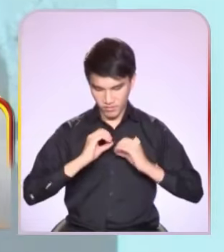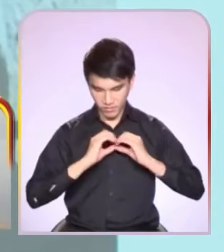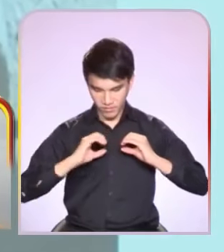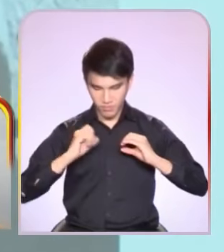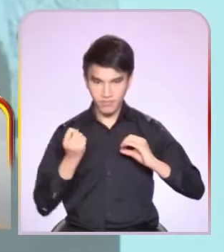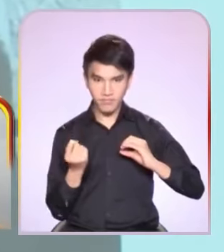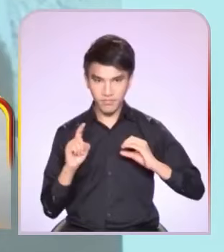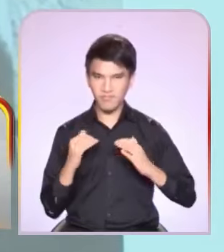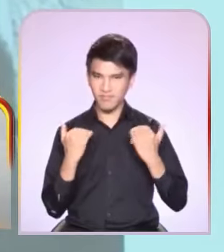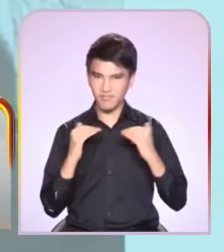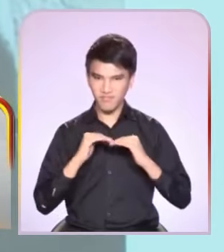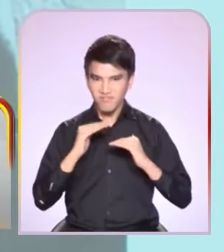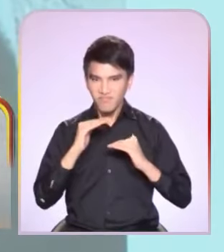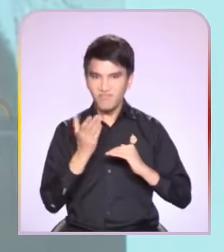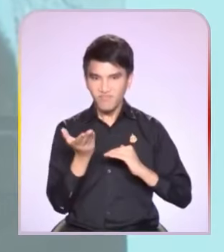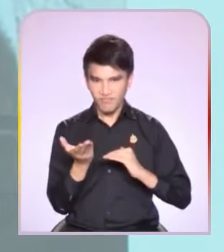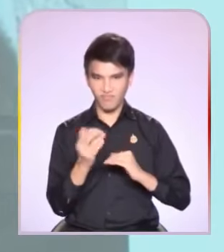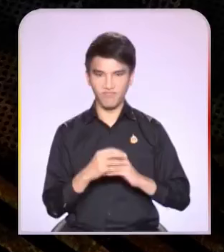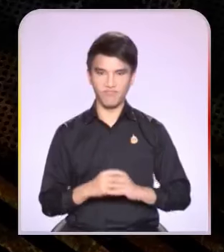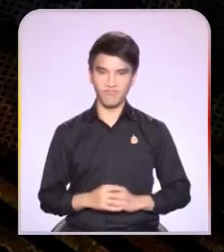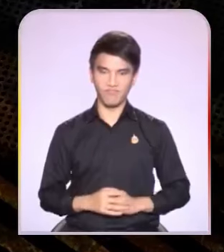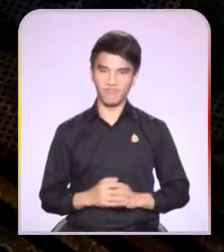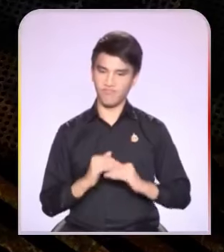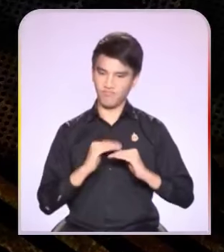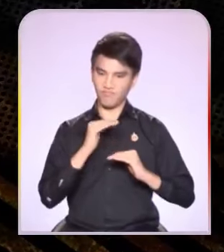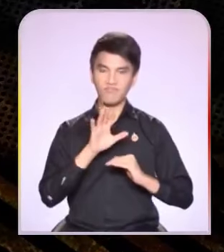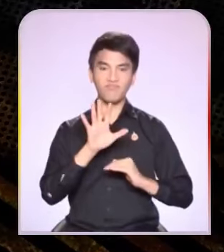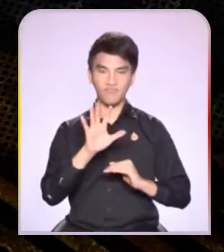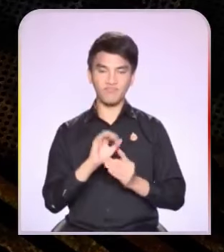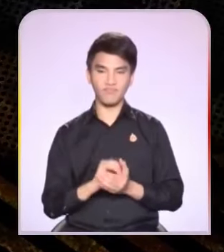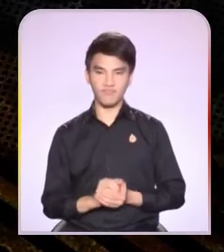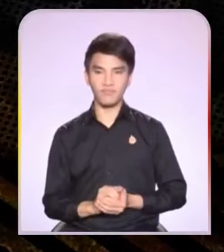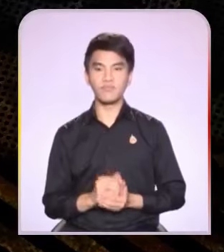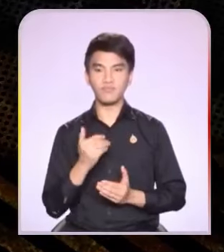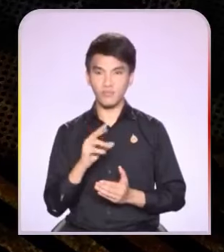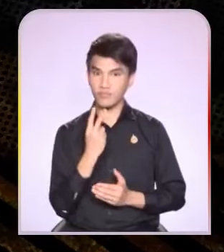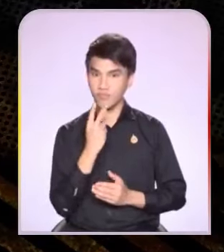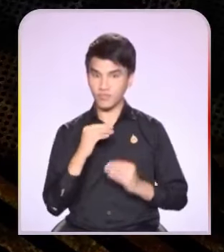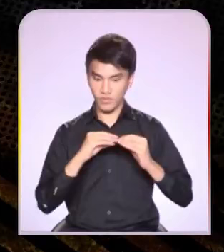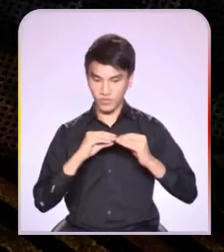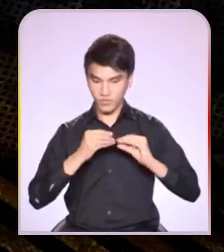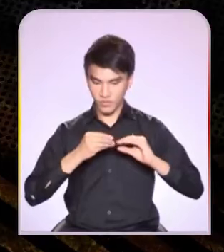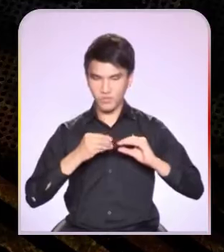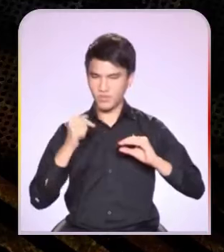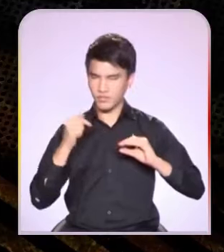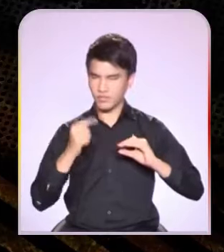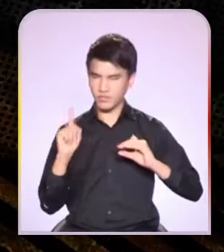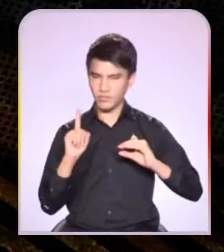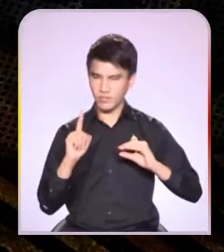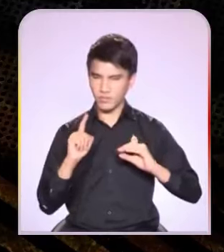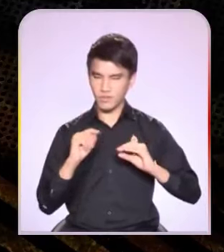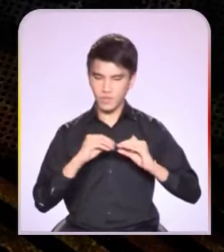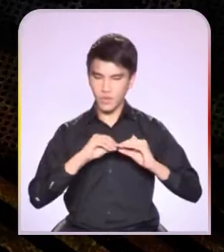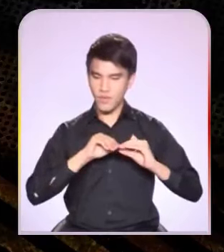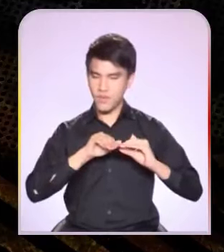ถังซึ่งมันเกินกว่าที่ขอจดทะเบียนไว้เกินมา5ถังเนี่ยนะคะแล้วไปเจอเรื่องของท่อก๊าซหลุดเป็นเหตุให้เกิด